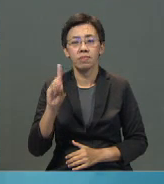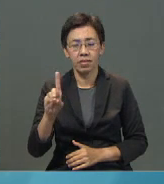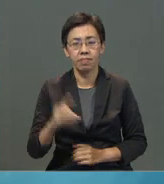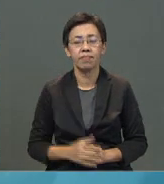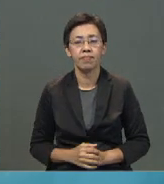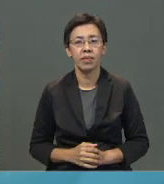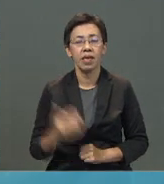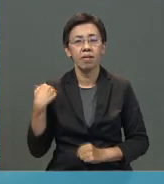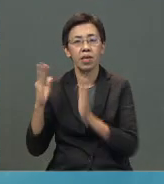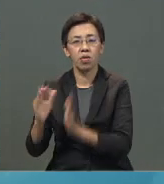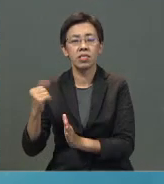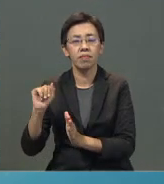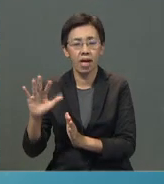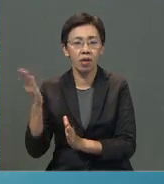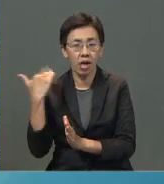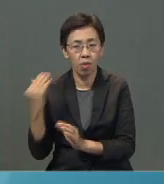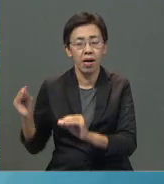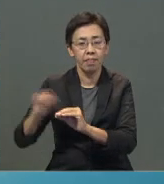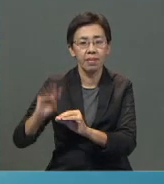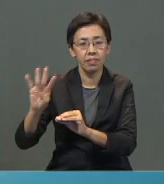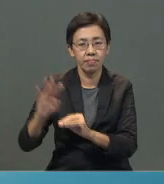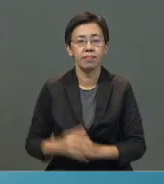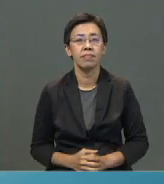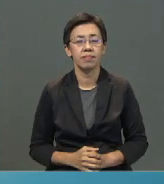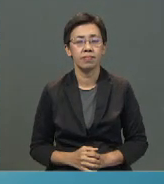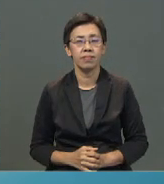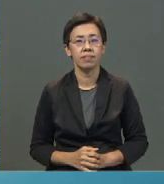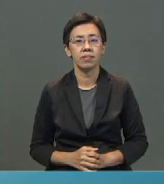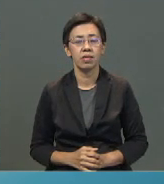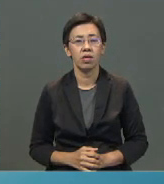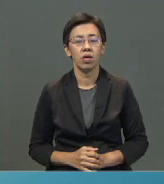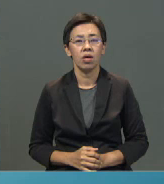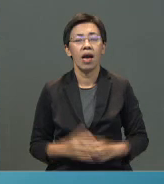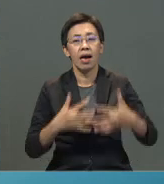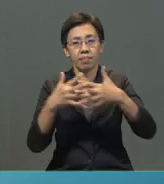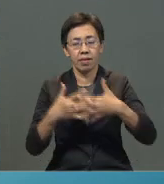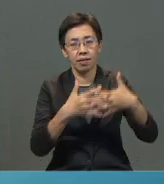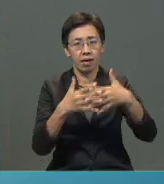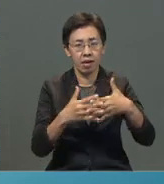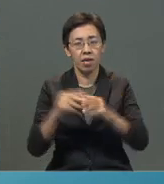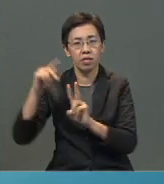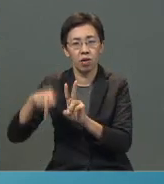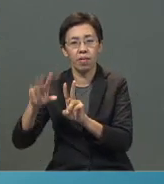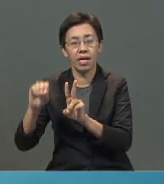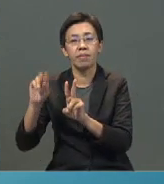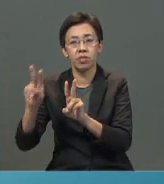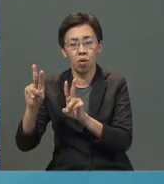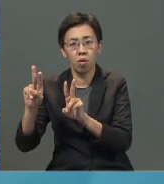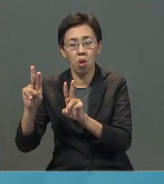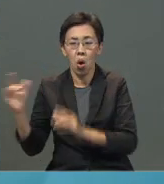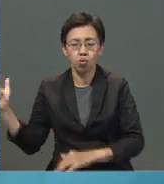อะไรมี 15รายเดิมและเพิ่มเข้ามาอีก 4นะครับUSAหรือสายอเมริกามี 2052